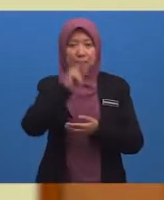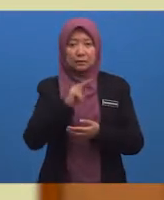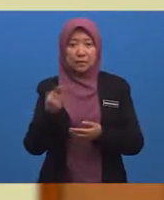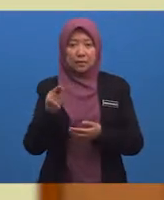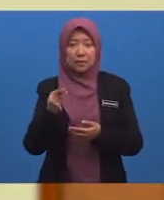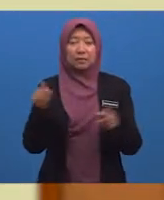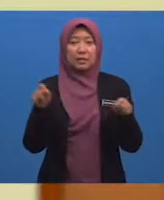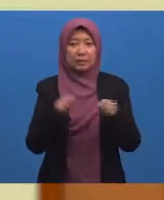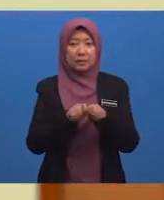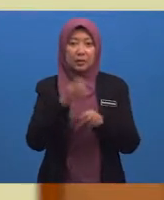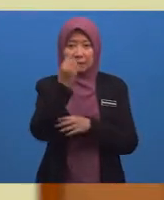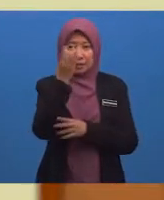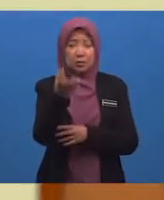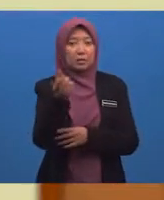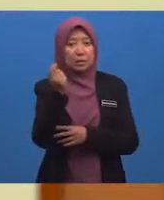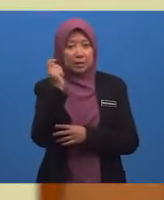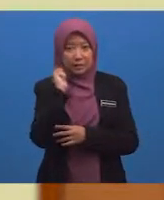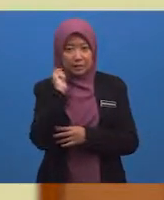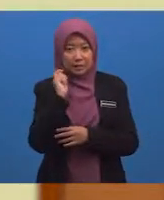yang dinyatakan tadi.